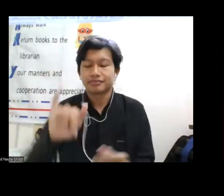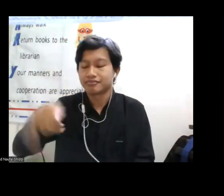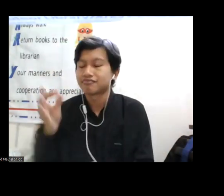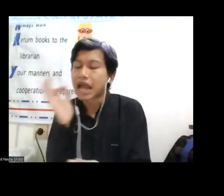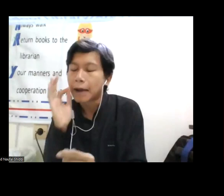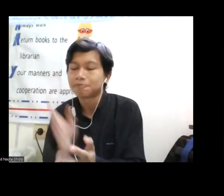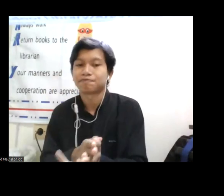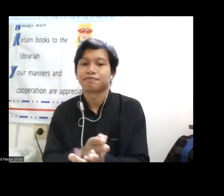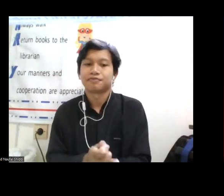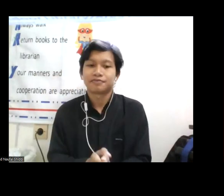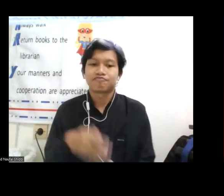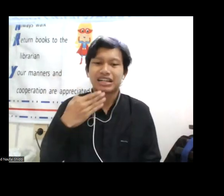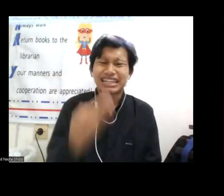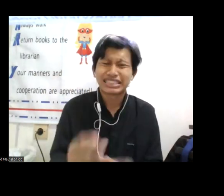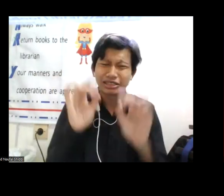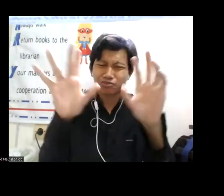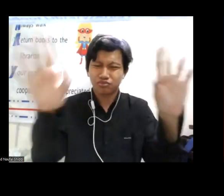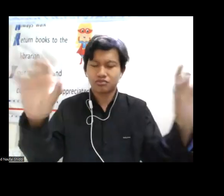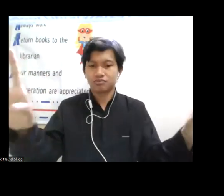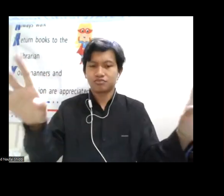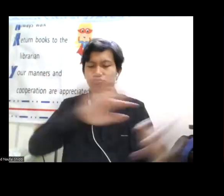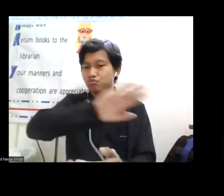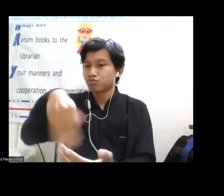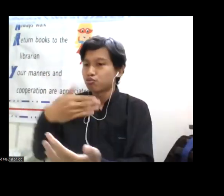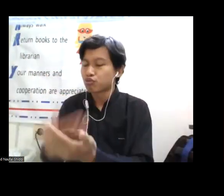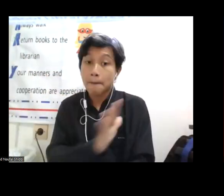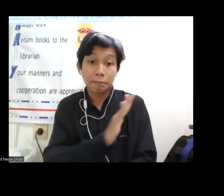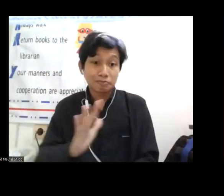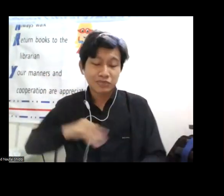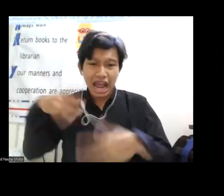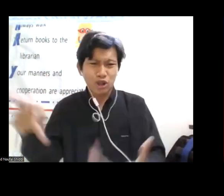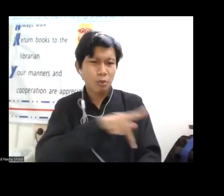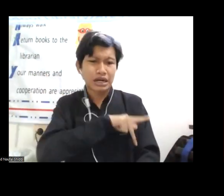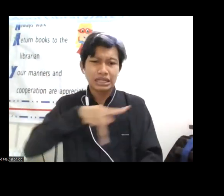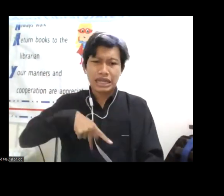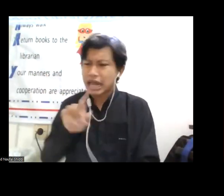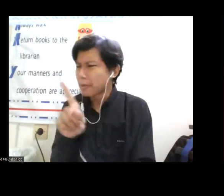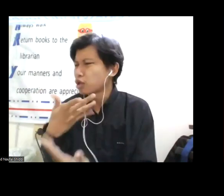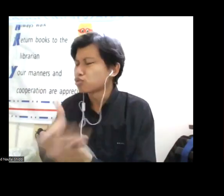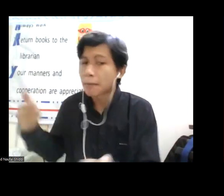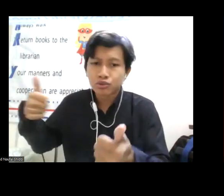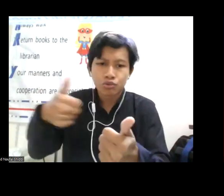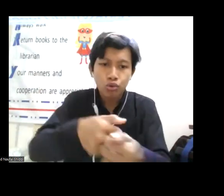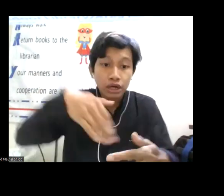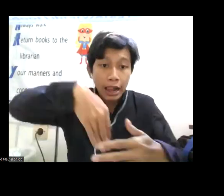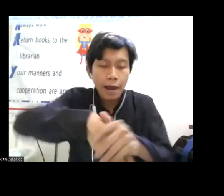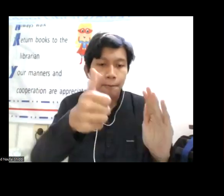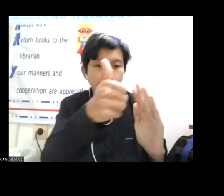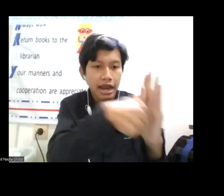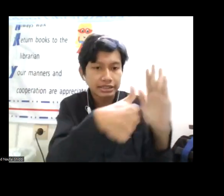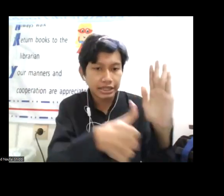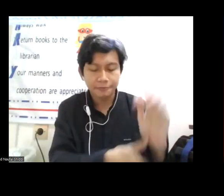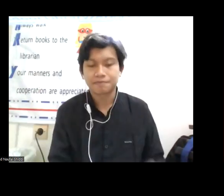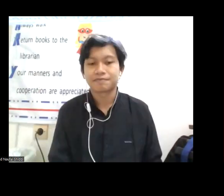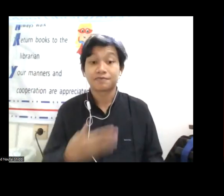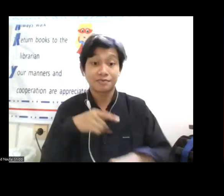kepada seluruh peserta dan seluruhnya yang mendukung kegiatan webinar pada pagi hari ini saya serahkan kembali